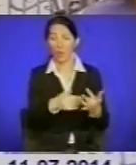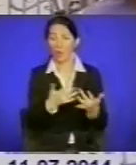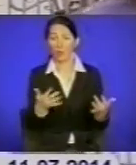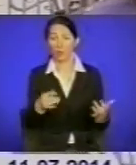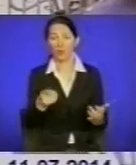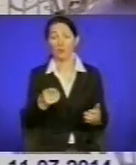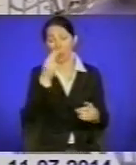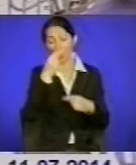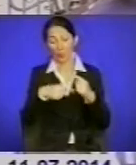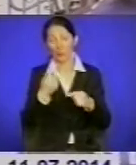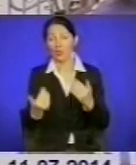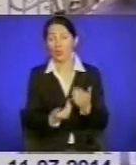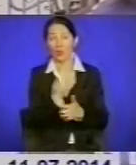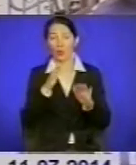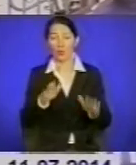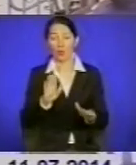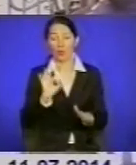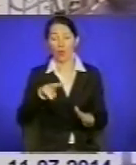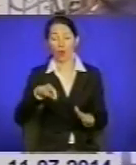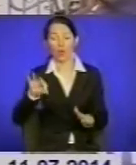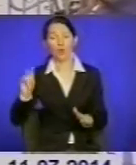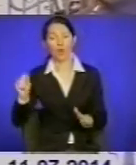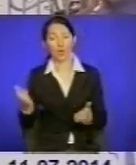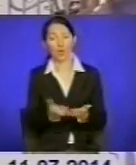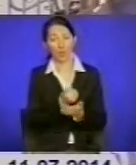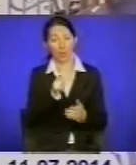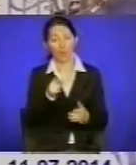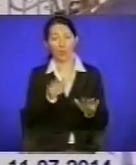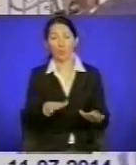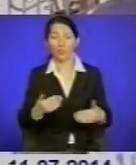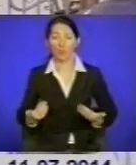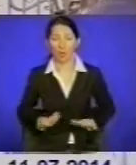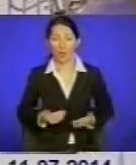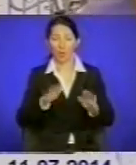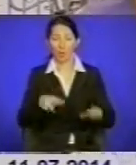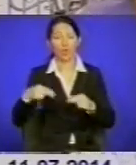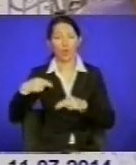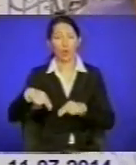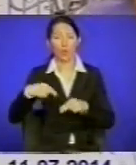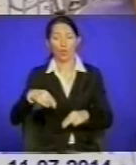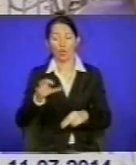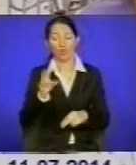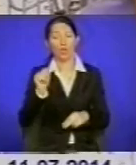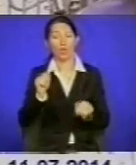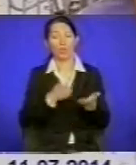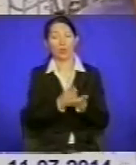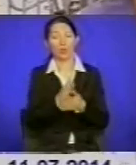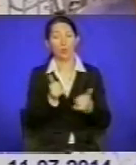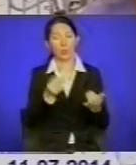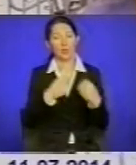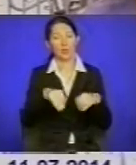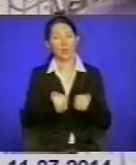місці. Волонтери знаходять їм місце проживання, місце роботи, соціальні служби для сім'ї та